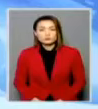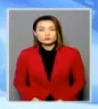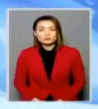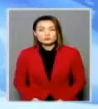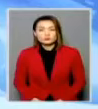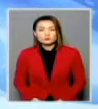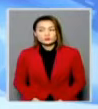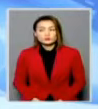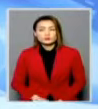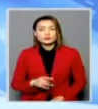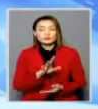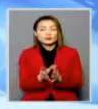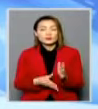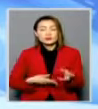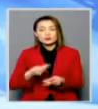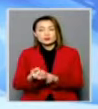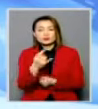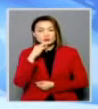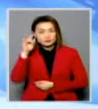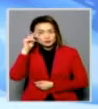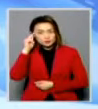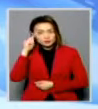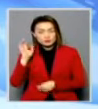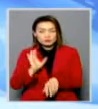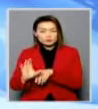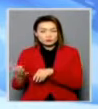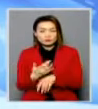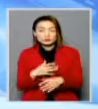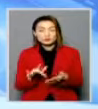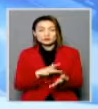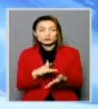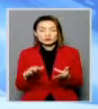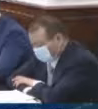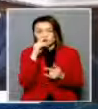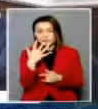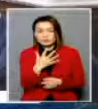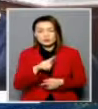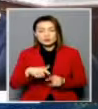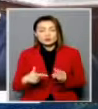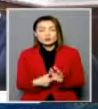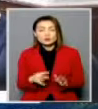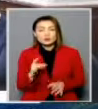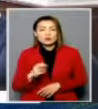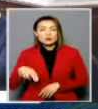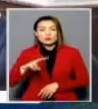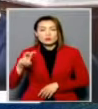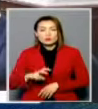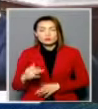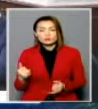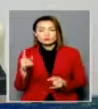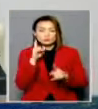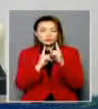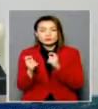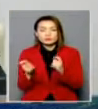разрыв по таможенным платежам между казахстаном и китаем в прошлом году составил 5,7 миллиардов долларов об этом на заседании